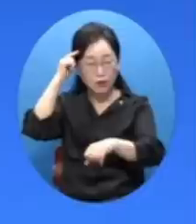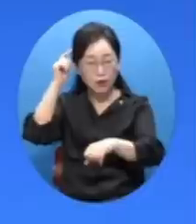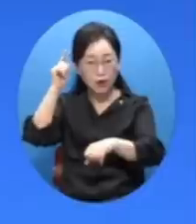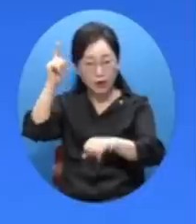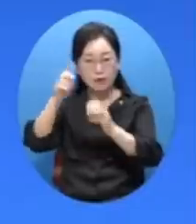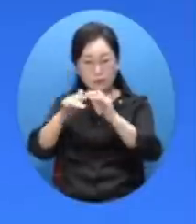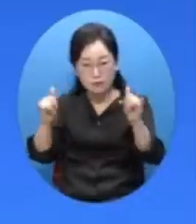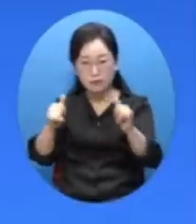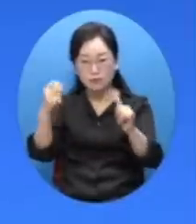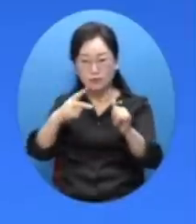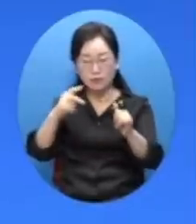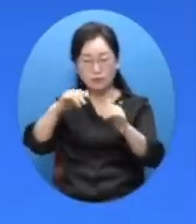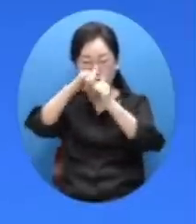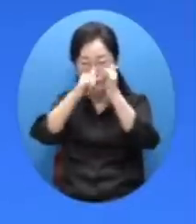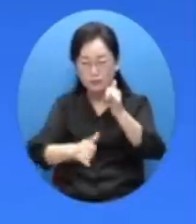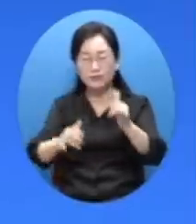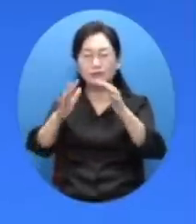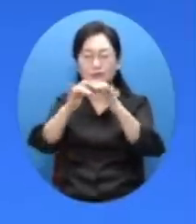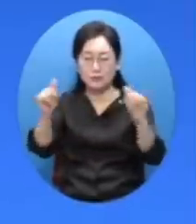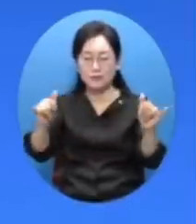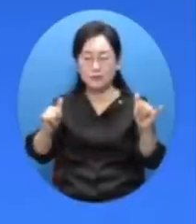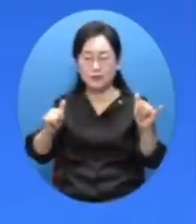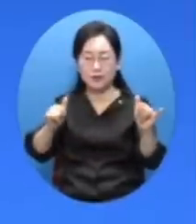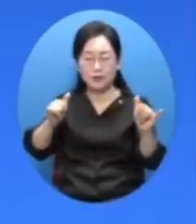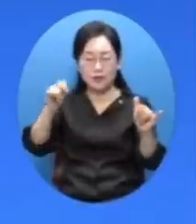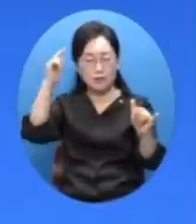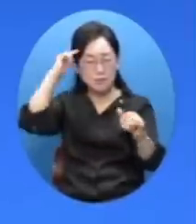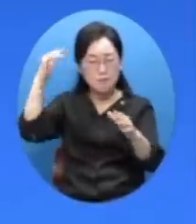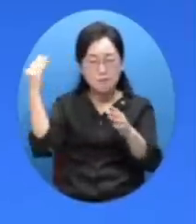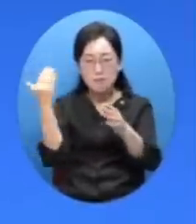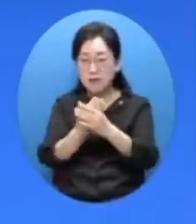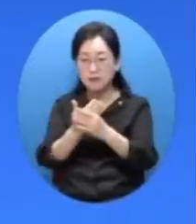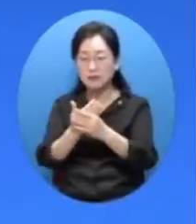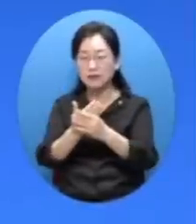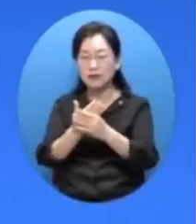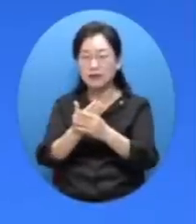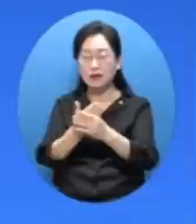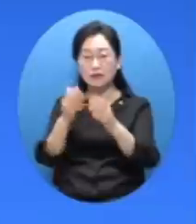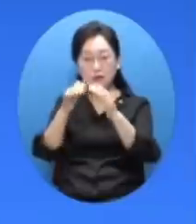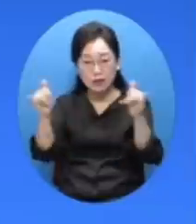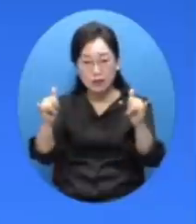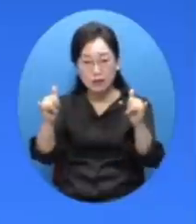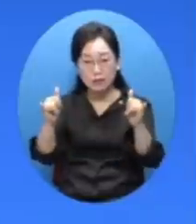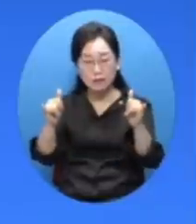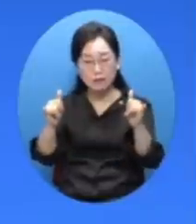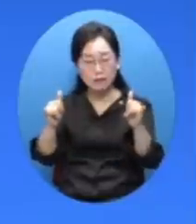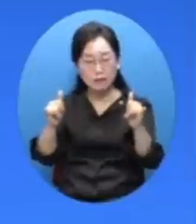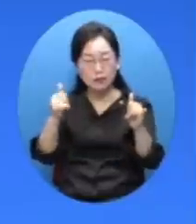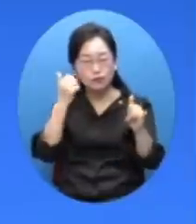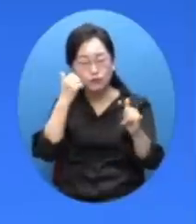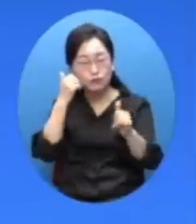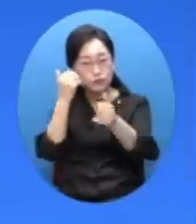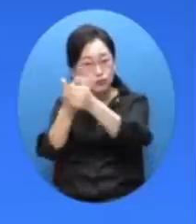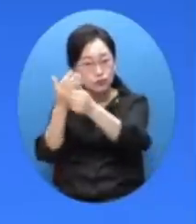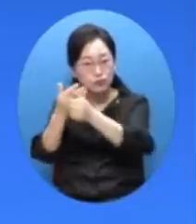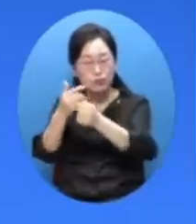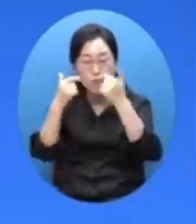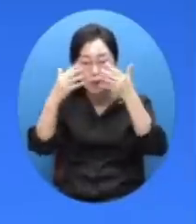역사가나 어떤 학자로도 이 정확한 답을 줄 수가 없습니다.